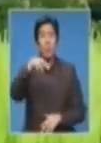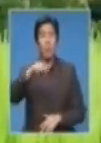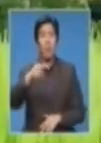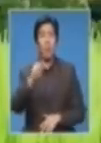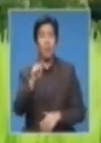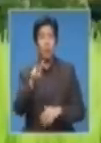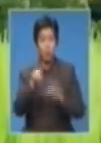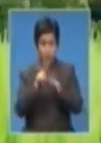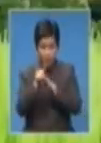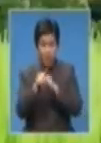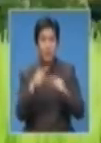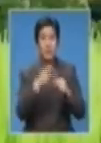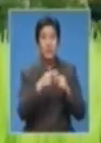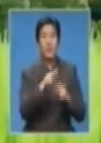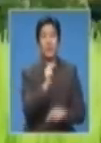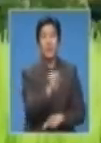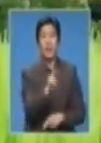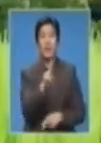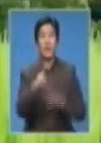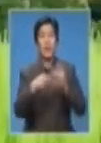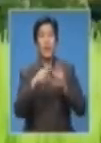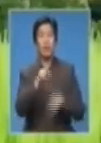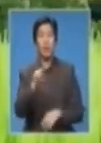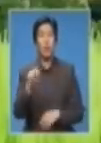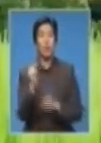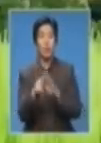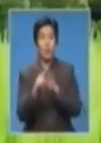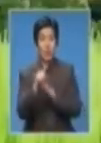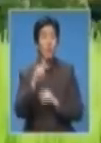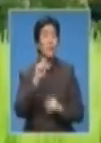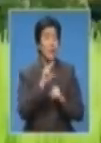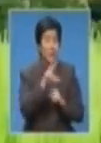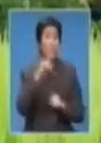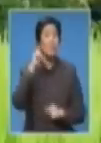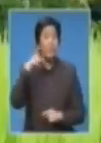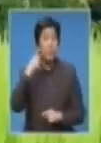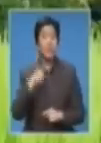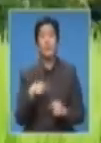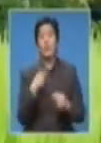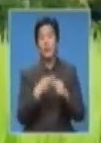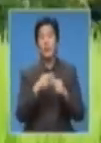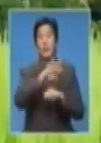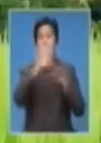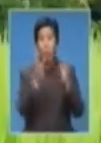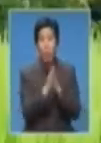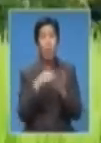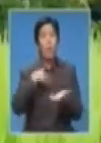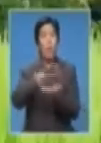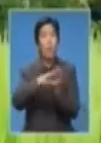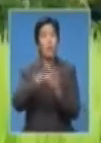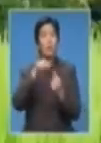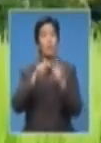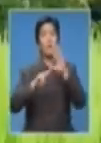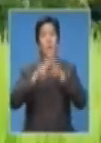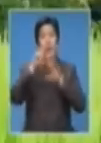นายธนนท์หิรัญวณิชากรและ3นางสาวสุทธิลักษณ์รักดีจากโรงเรียนดำรงราชสงเคราะห์จังหวัดเชียงร